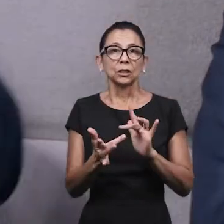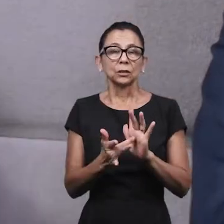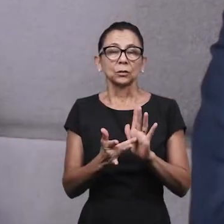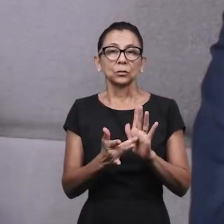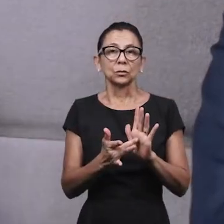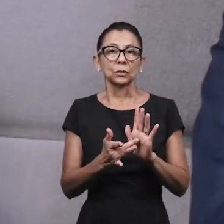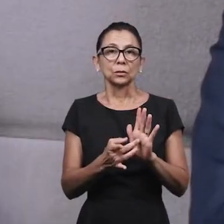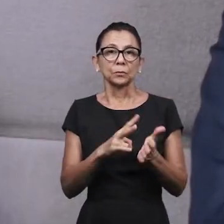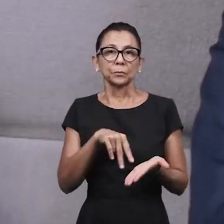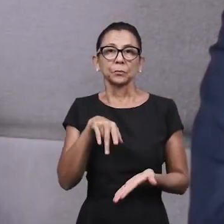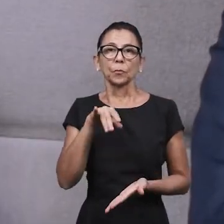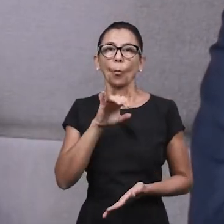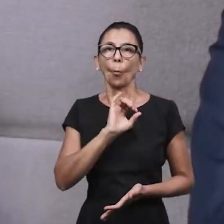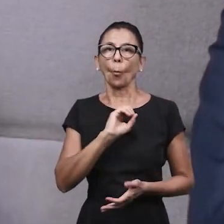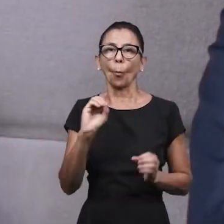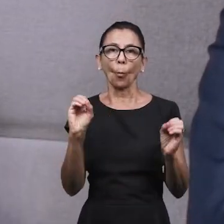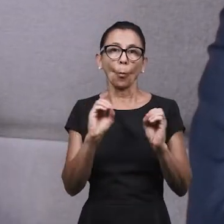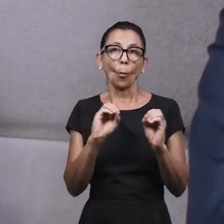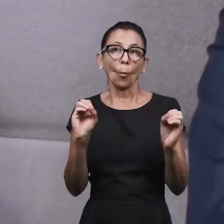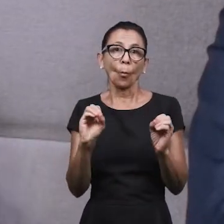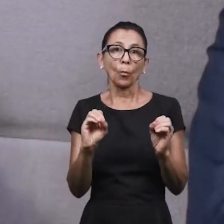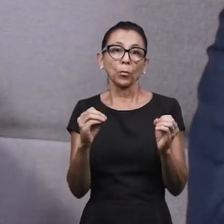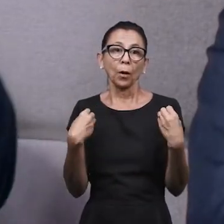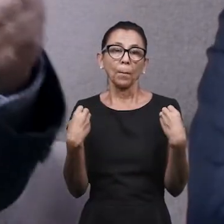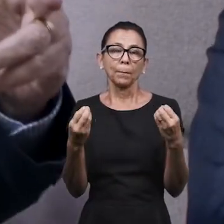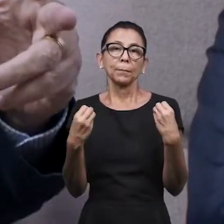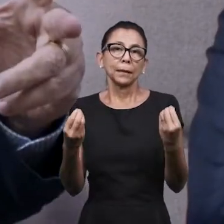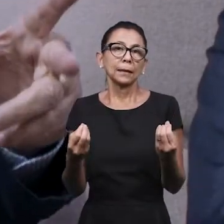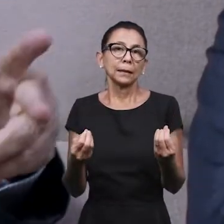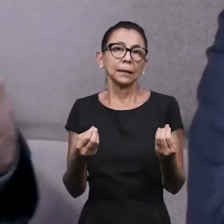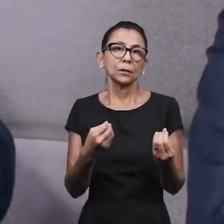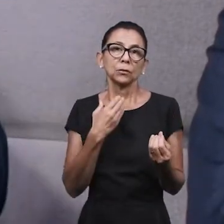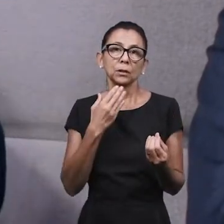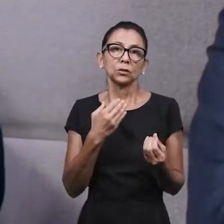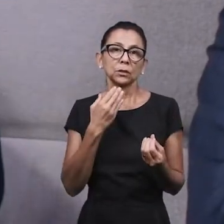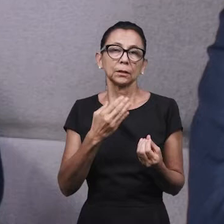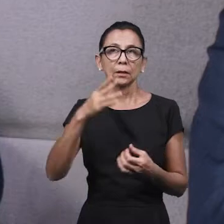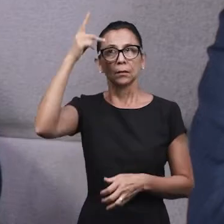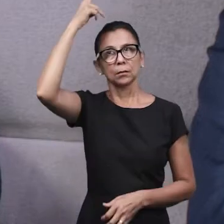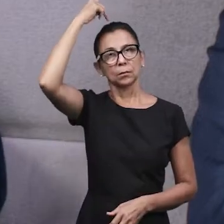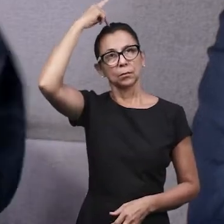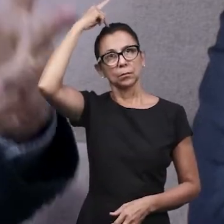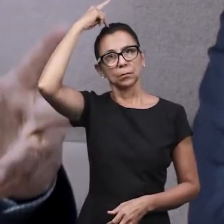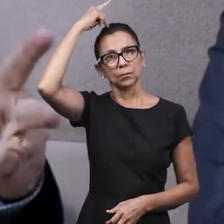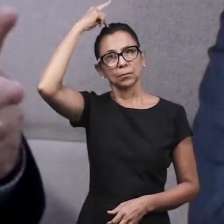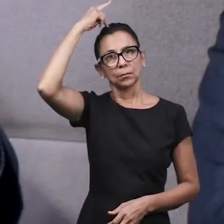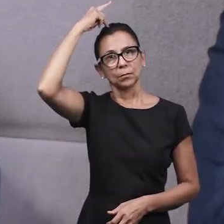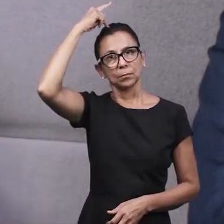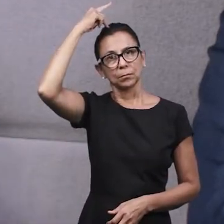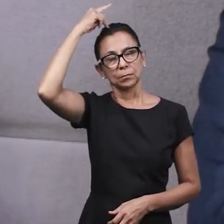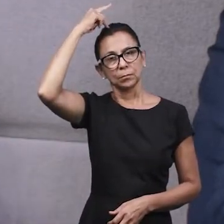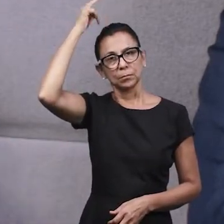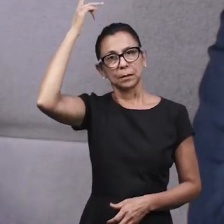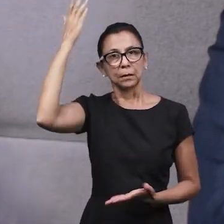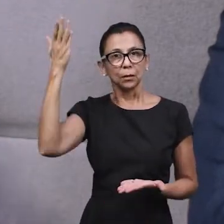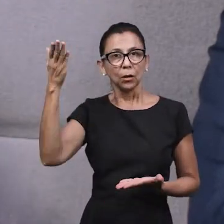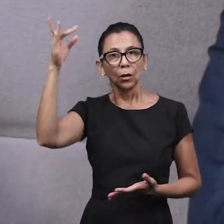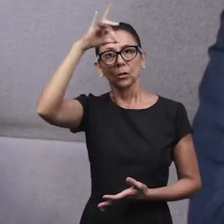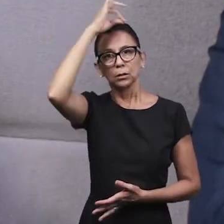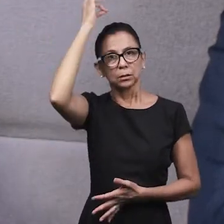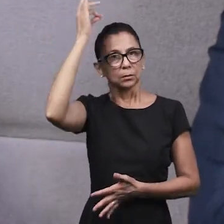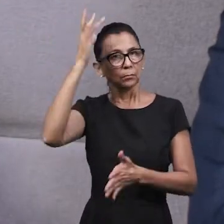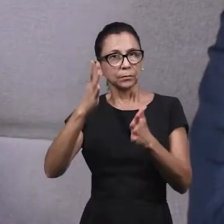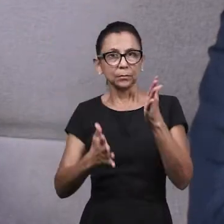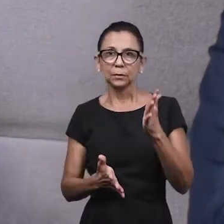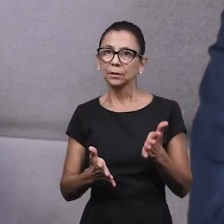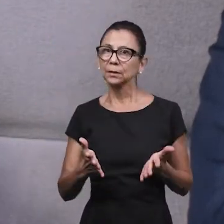Saint-Esprit, la Pentecôte, l'Église ne serait pas formée. Donc, c'est très important